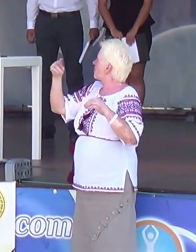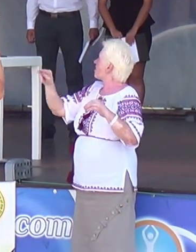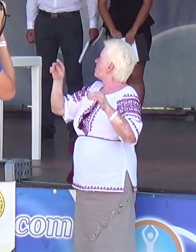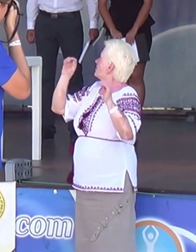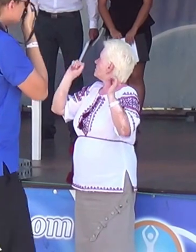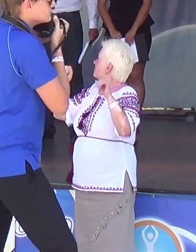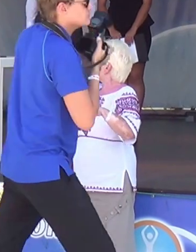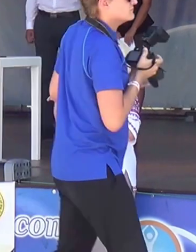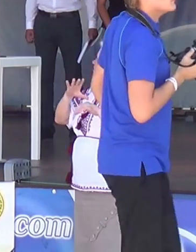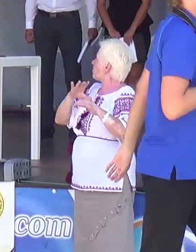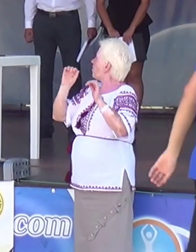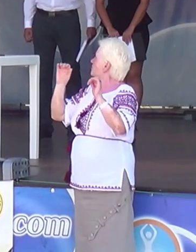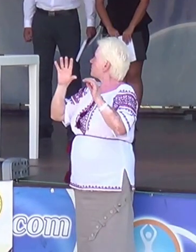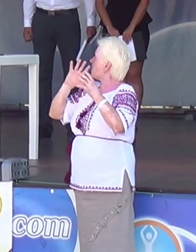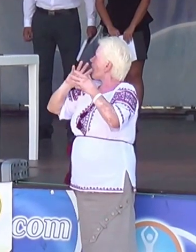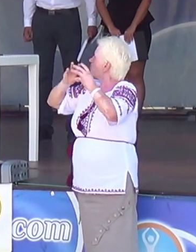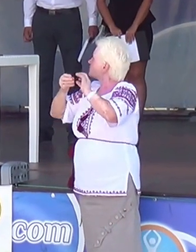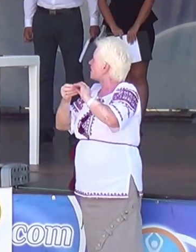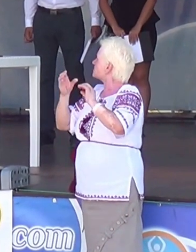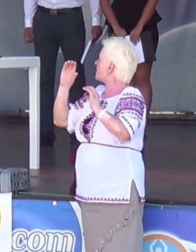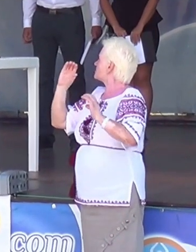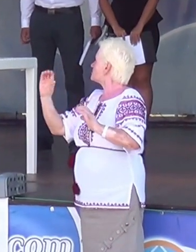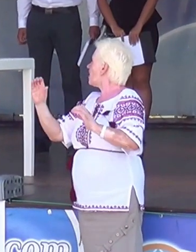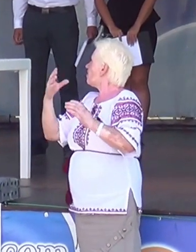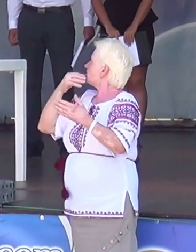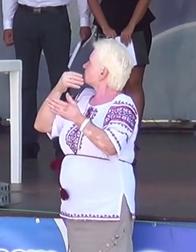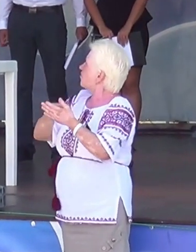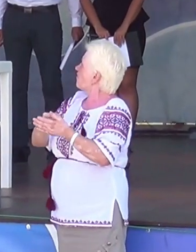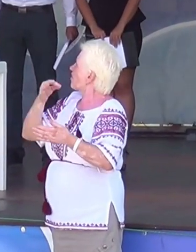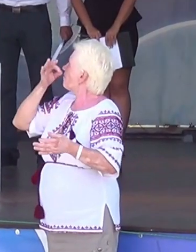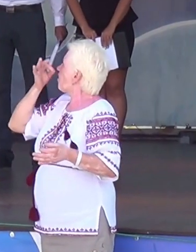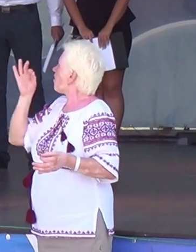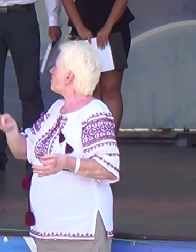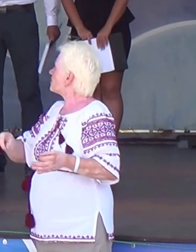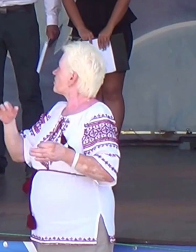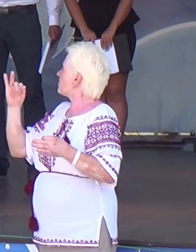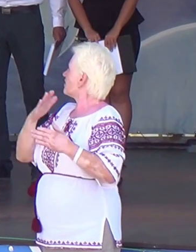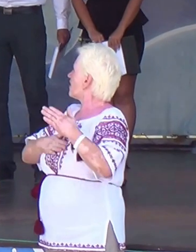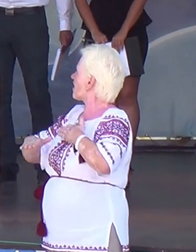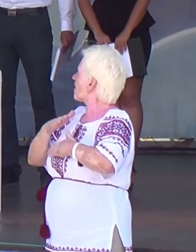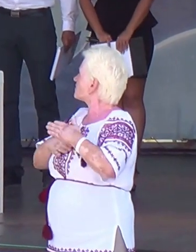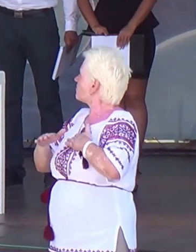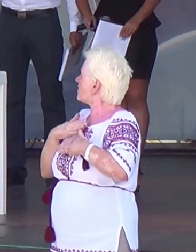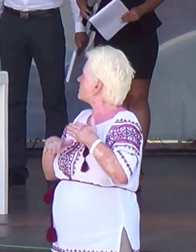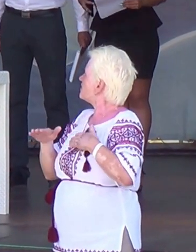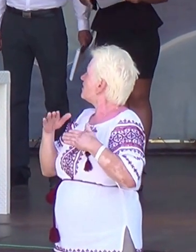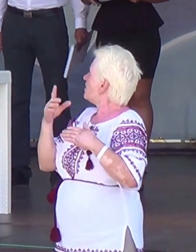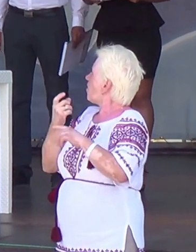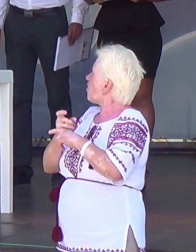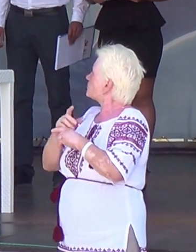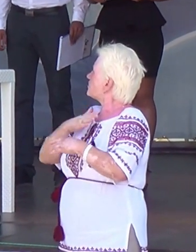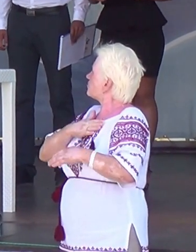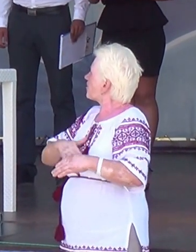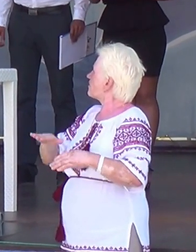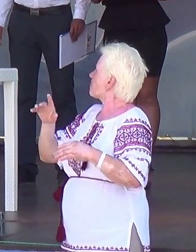имели возможность общаться, делиться своим опытом и радовать. То есть очень приятно,